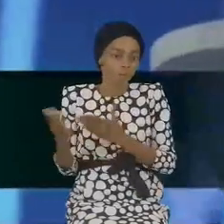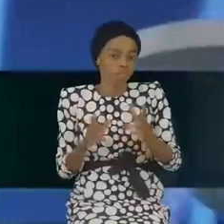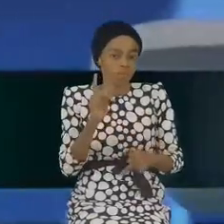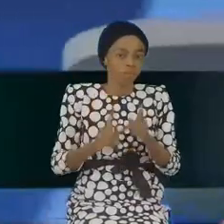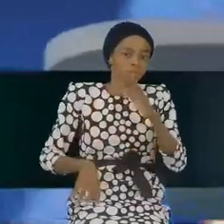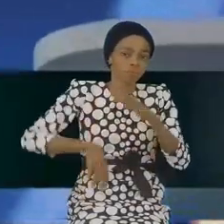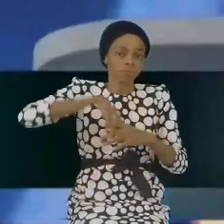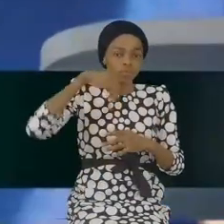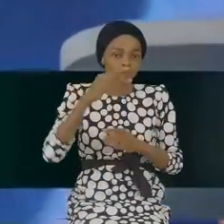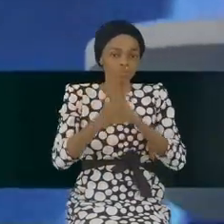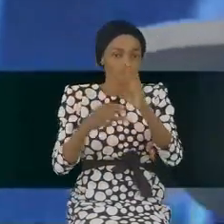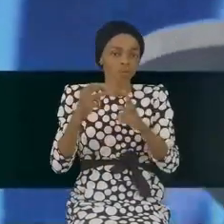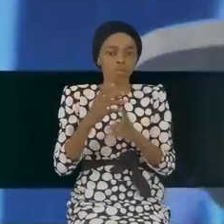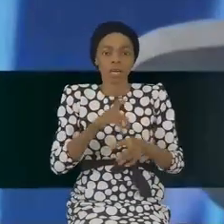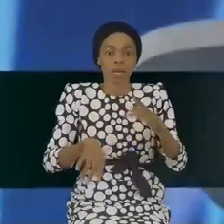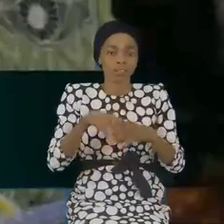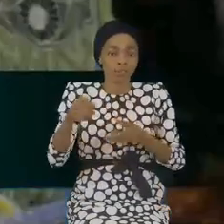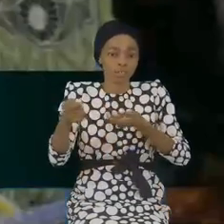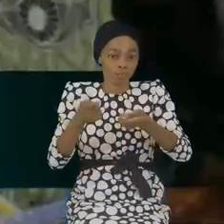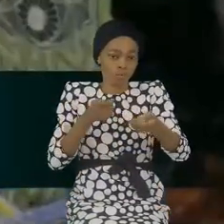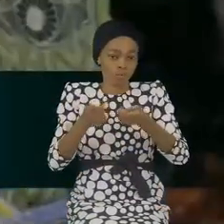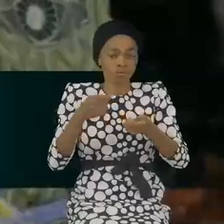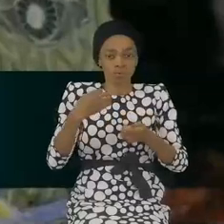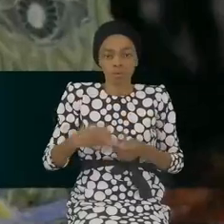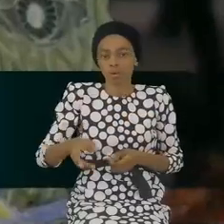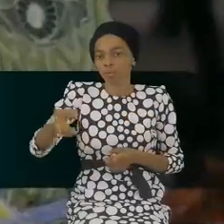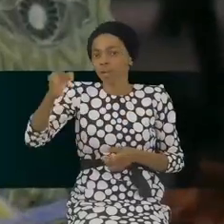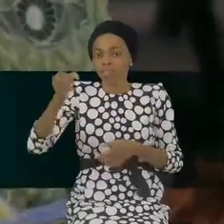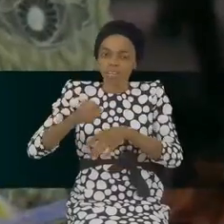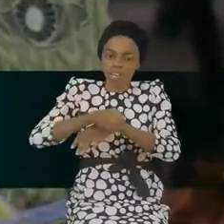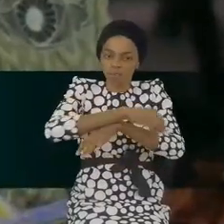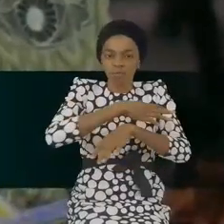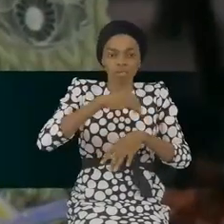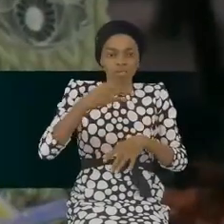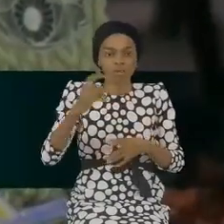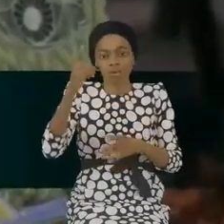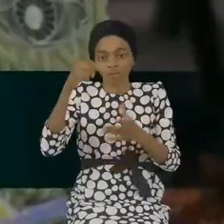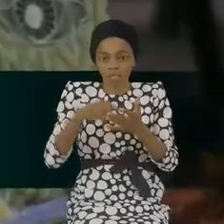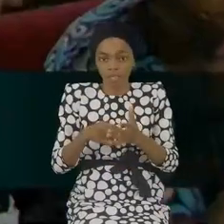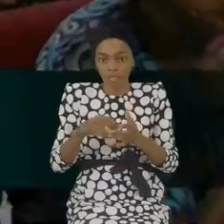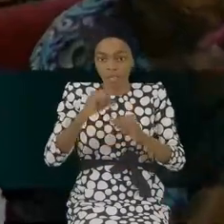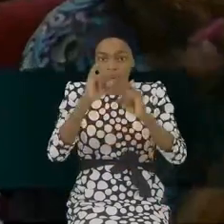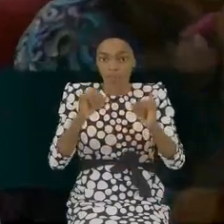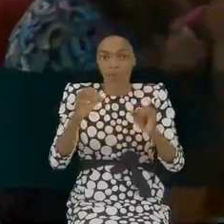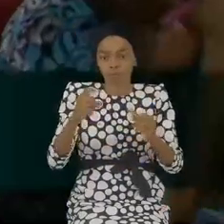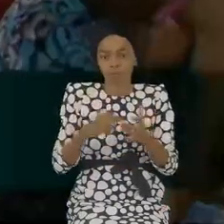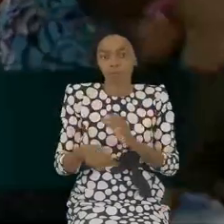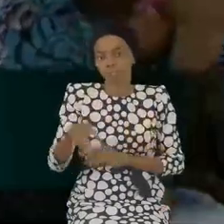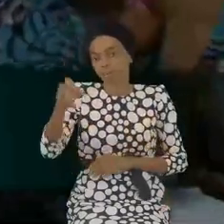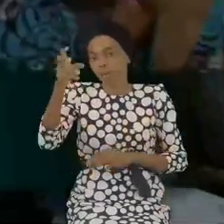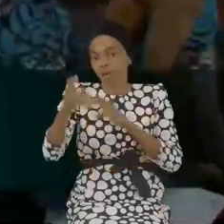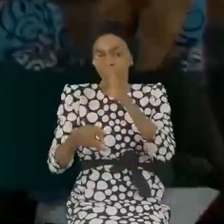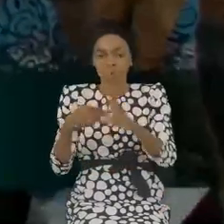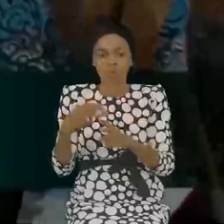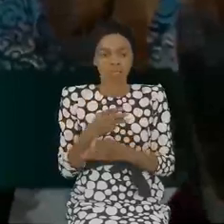domination et du contrôle de l'influence du Dieu de ce monde. Alors il nous dit dans le verset